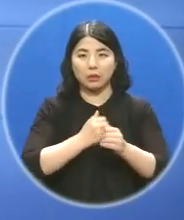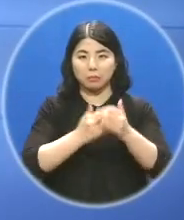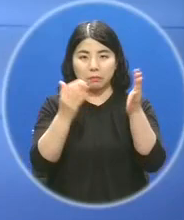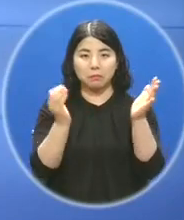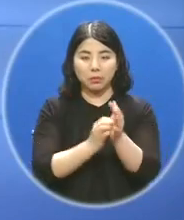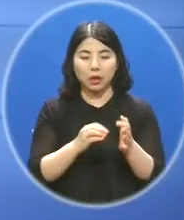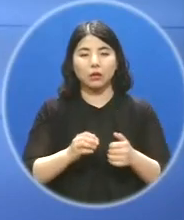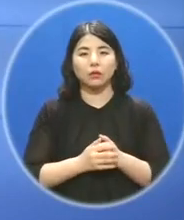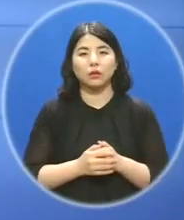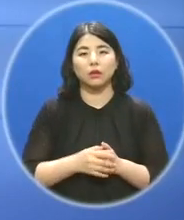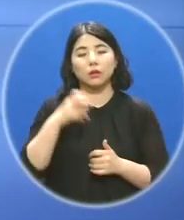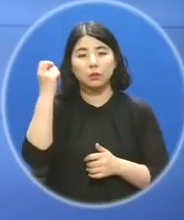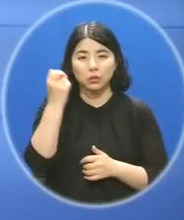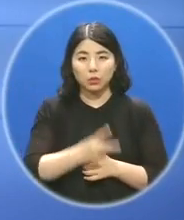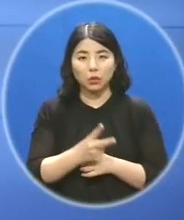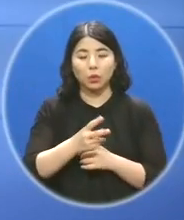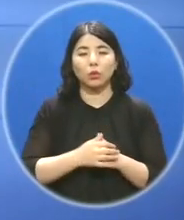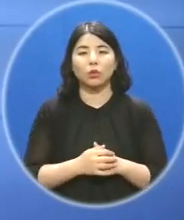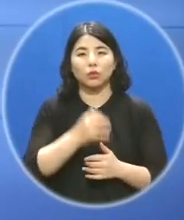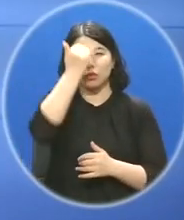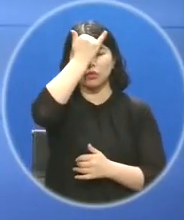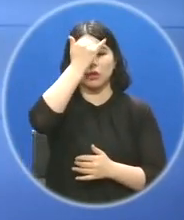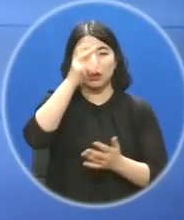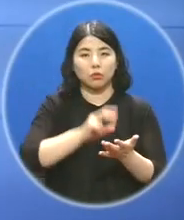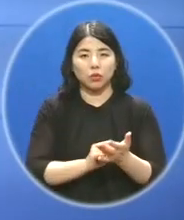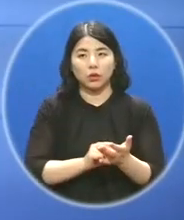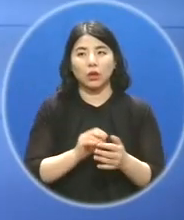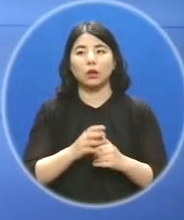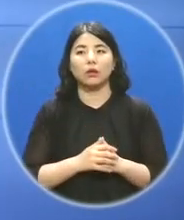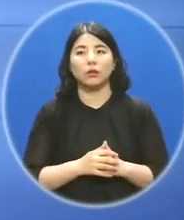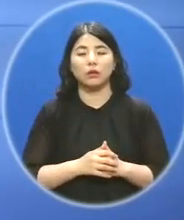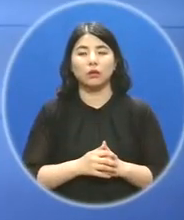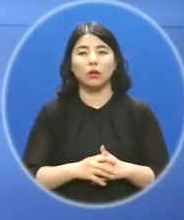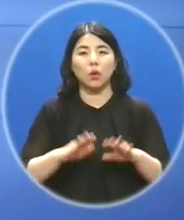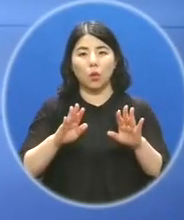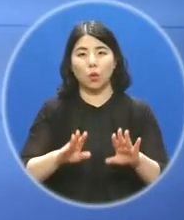시행했고요. 그리고 또 이제 윤리 문제, 저희가